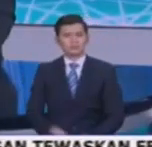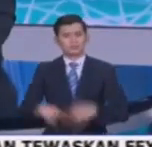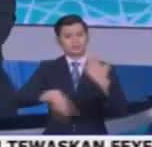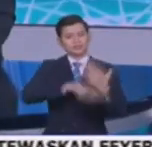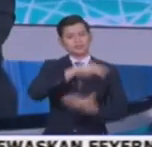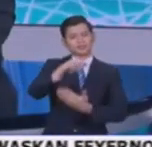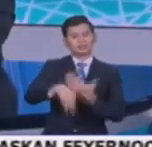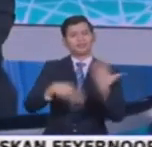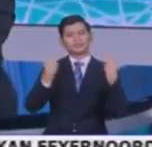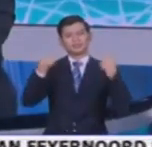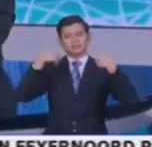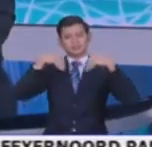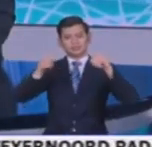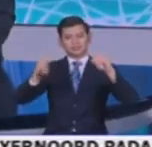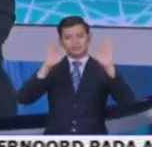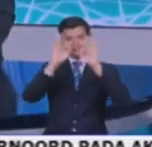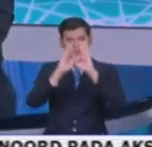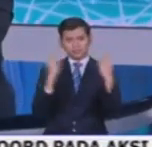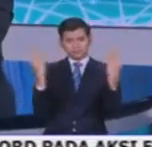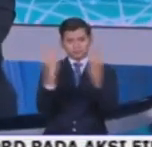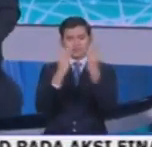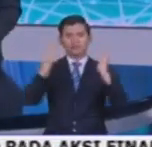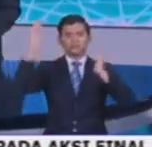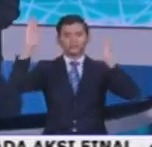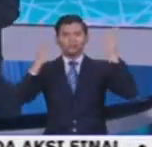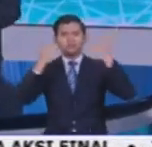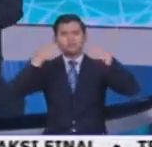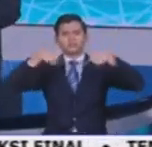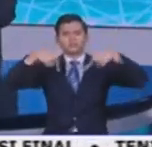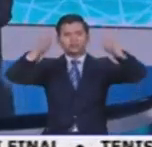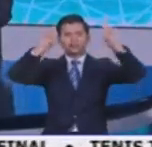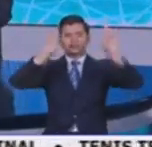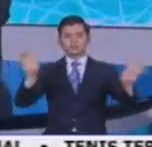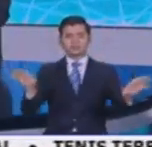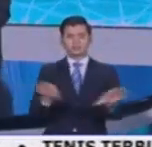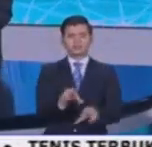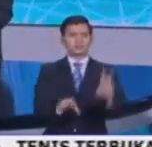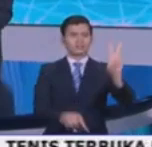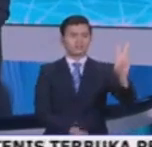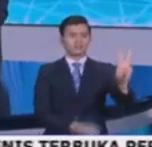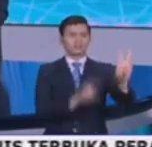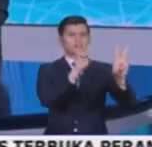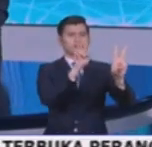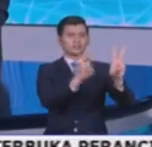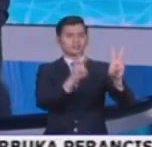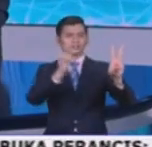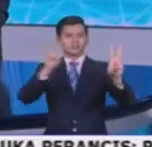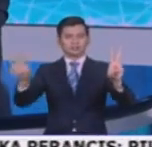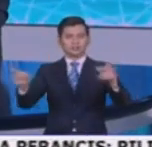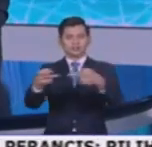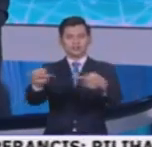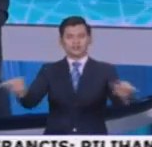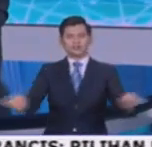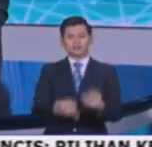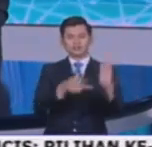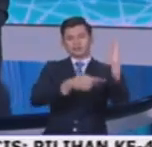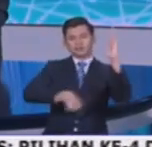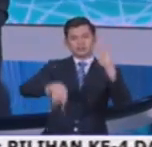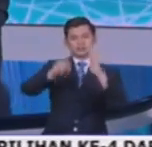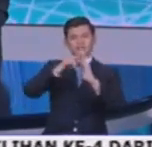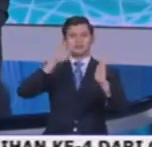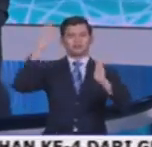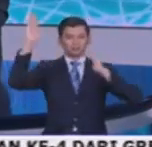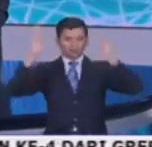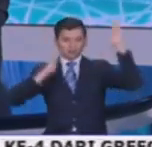Program Jualan Keluarga Malaysia PJKM berjaya dilaksanakan di semua 222 kawasan Parlimen seluruh negara termasuk